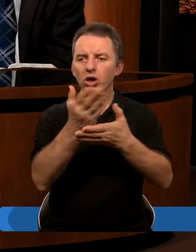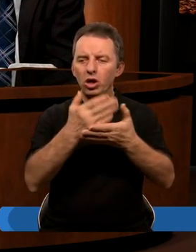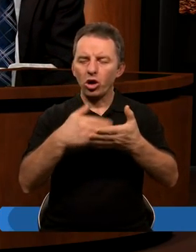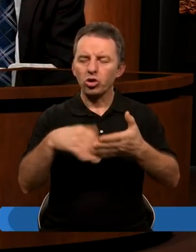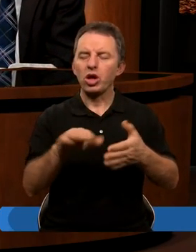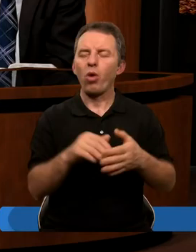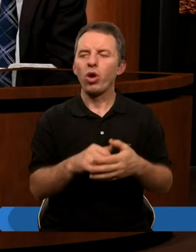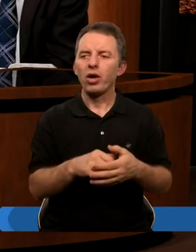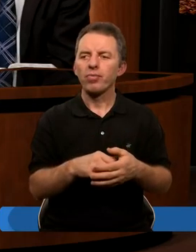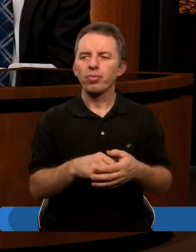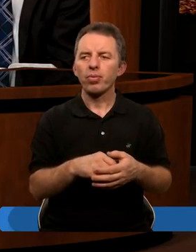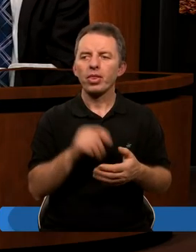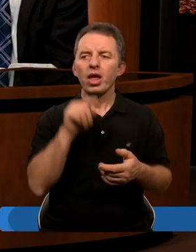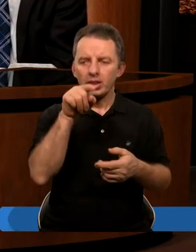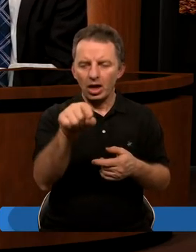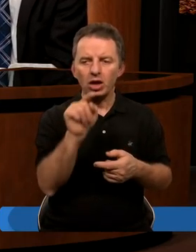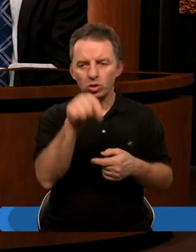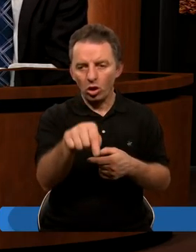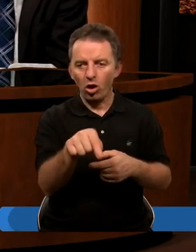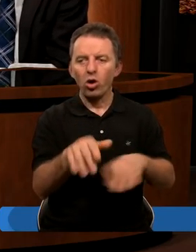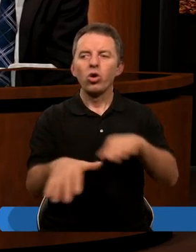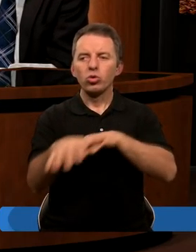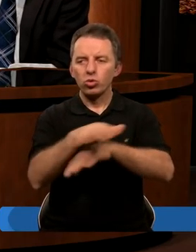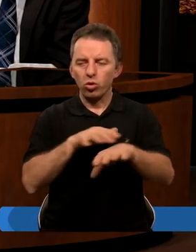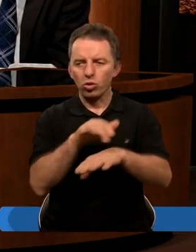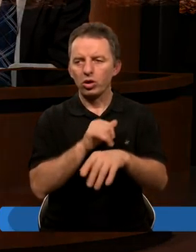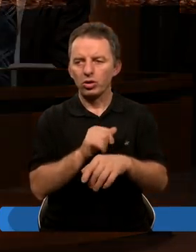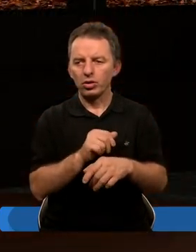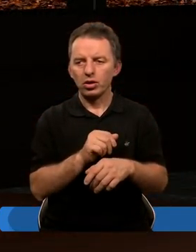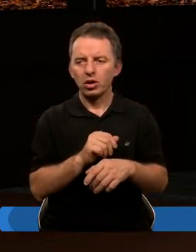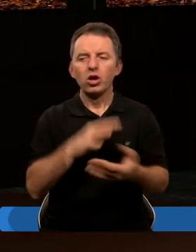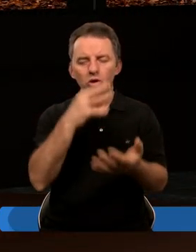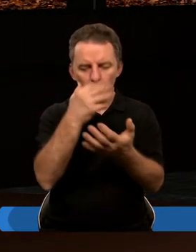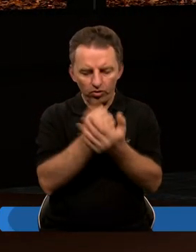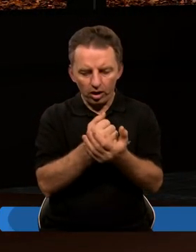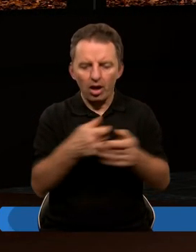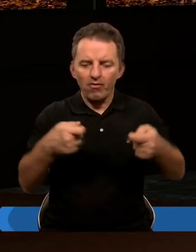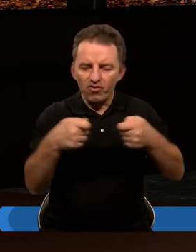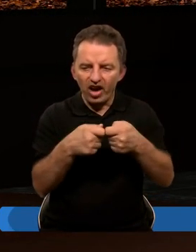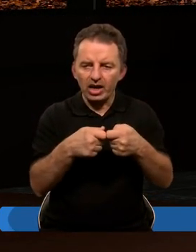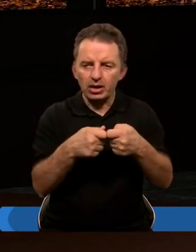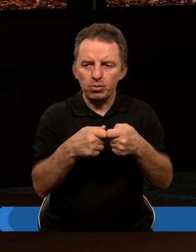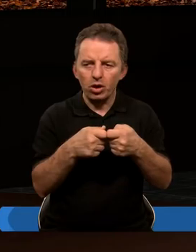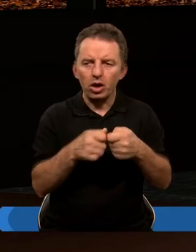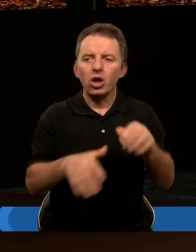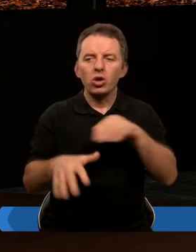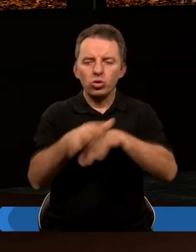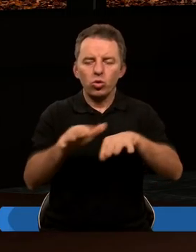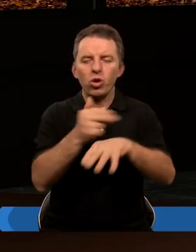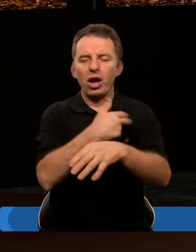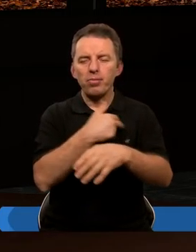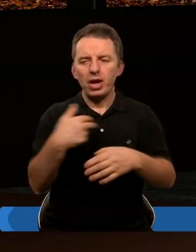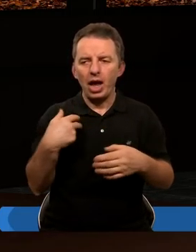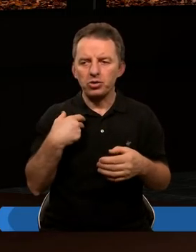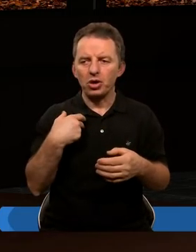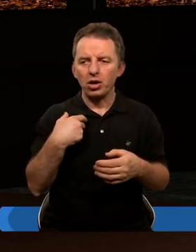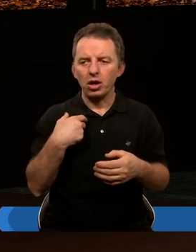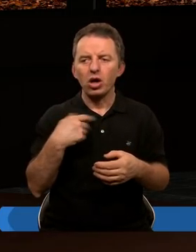rozdziału. Ten to duch świadczy wespół z duchem naszym,